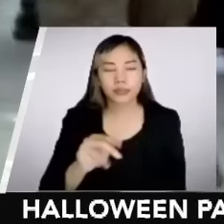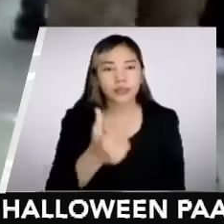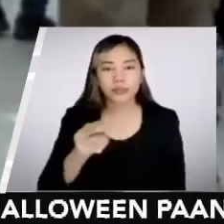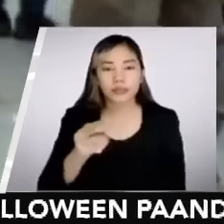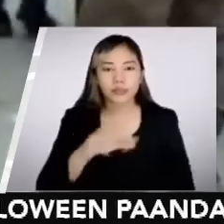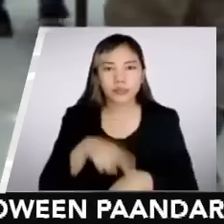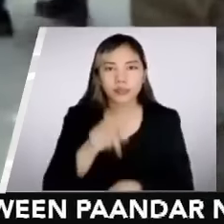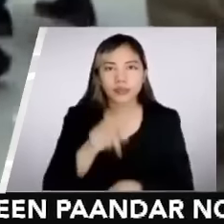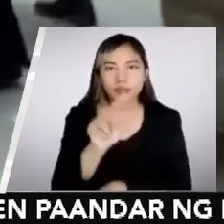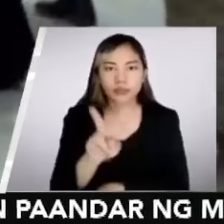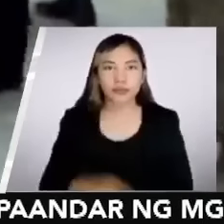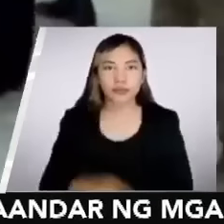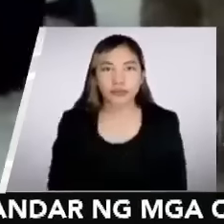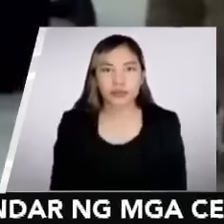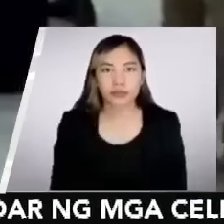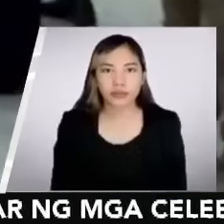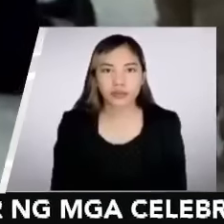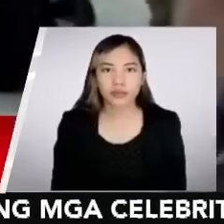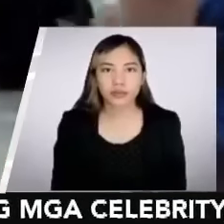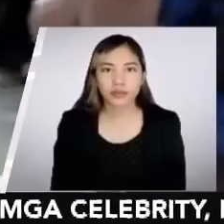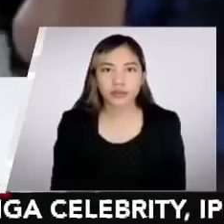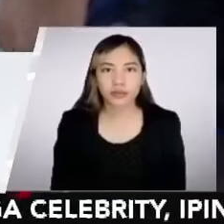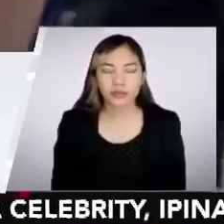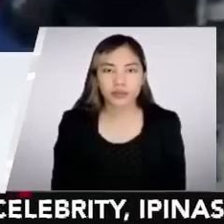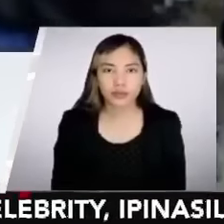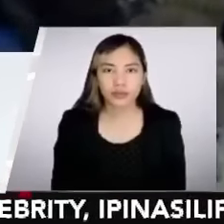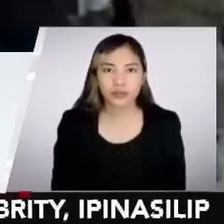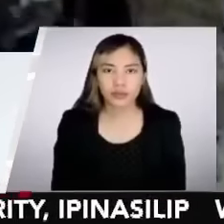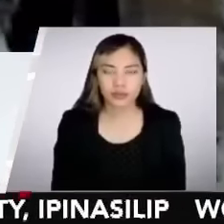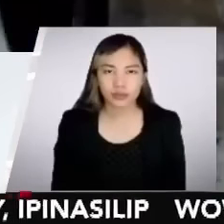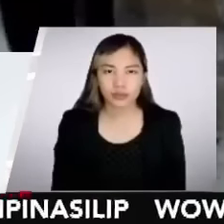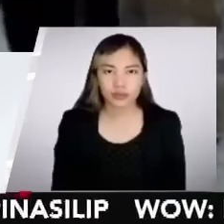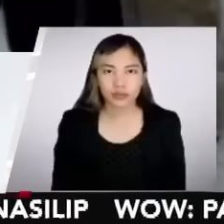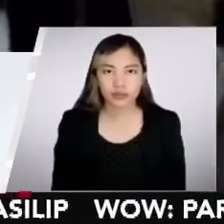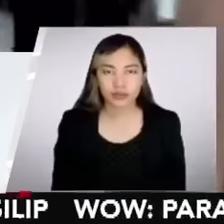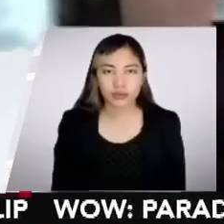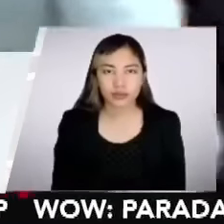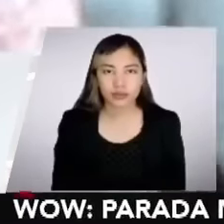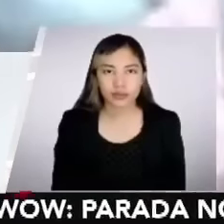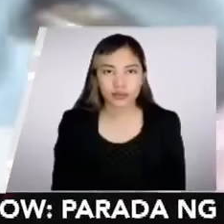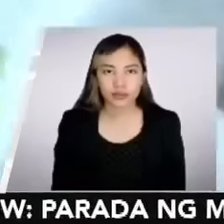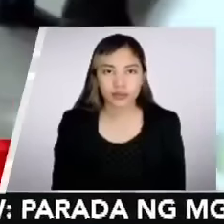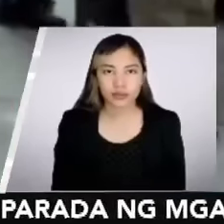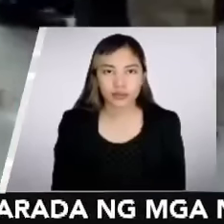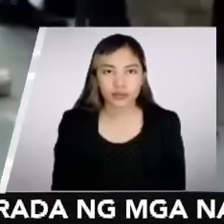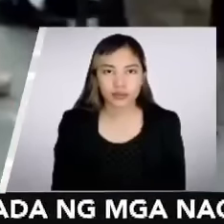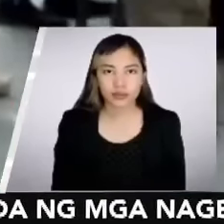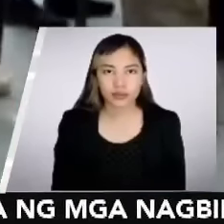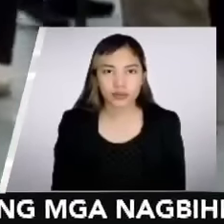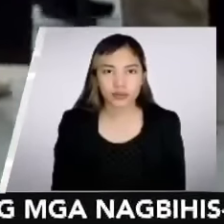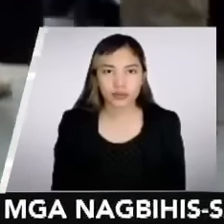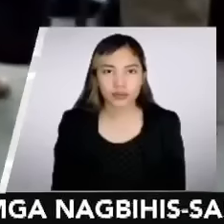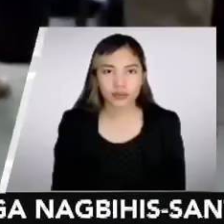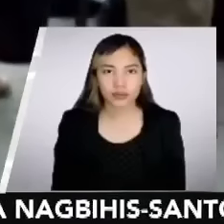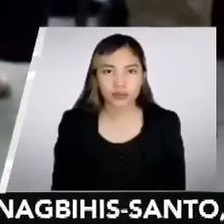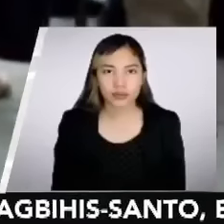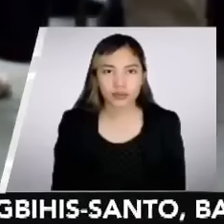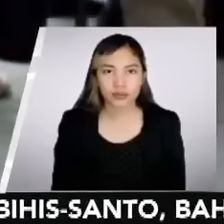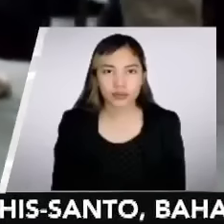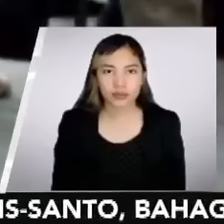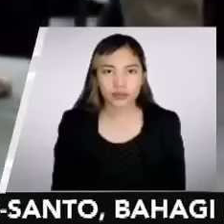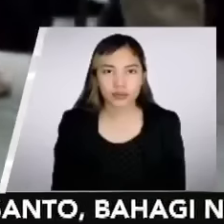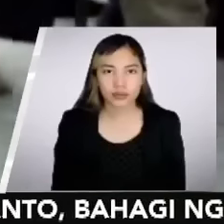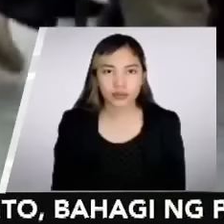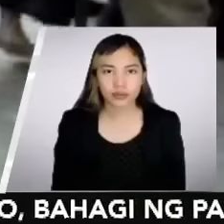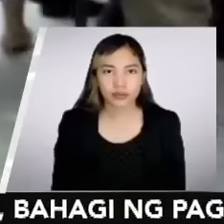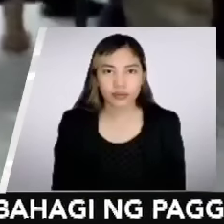Chris, good morning. Mas maayos ng lagay ng panahon dito sa Baguio City. Kaya naman kasabay niyan ay dagsa na rin yung mga turistang namamasyal